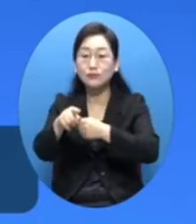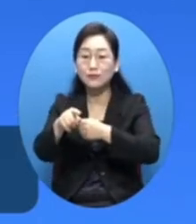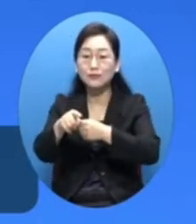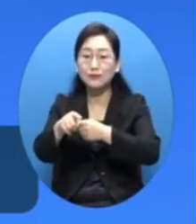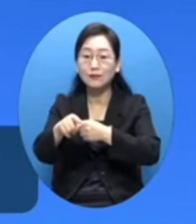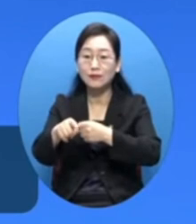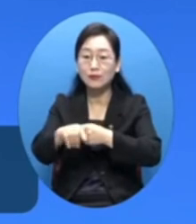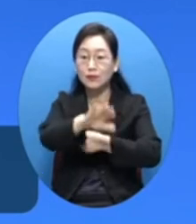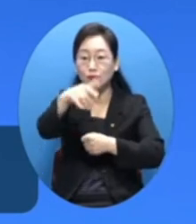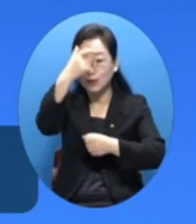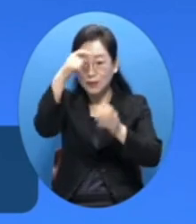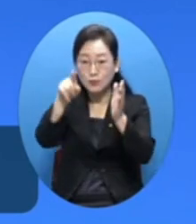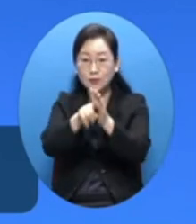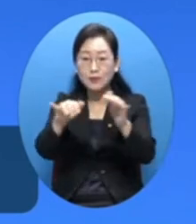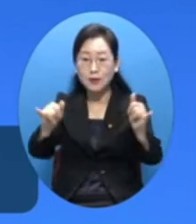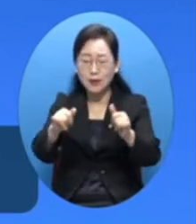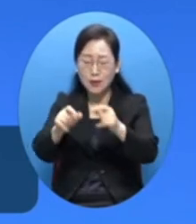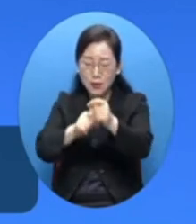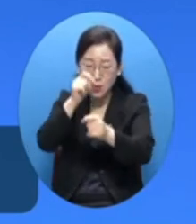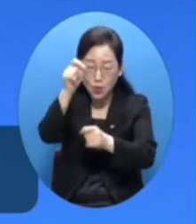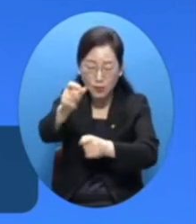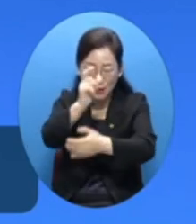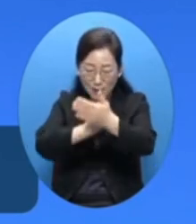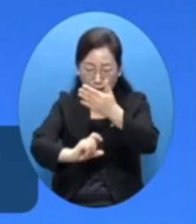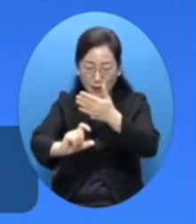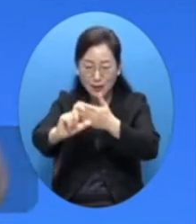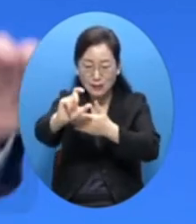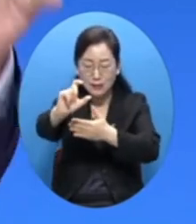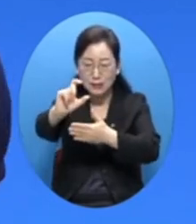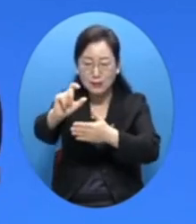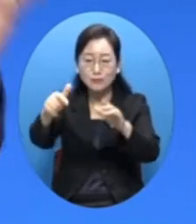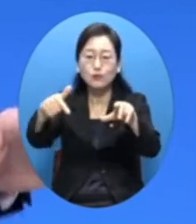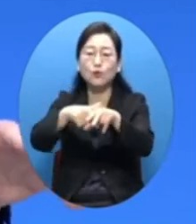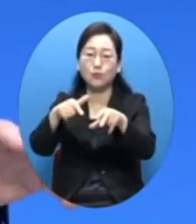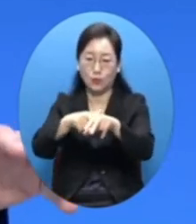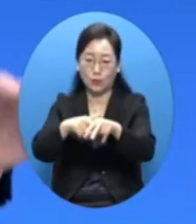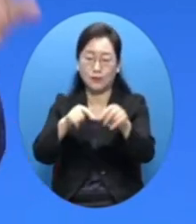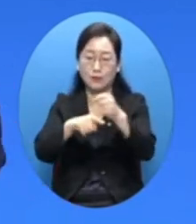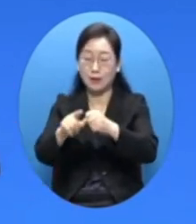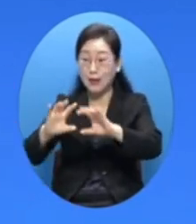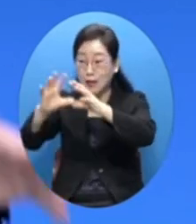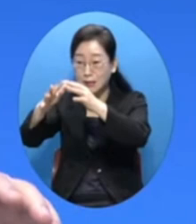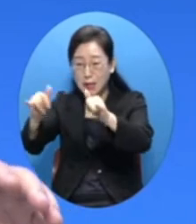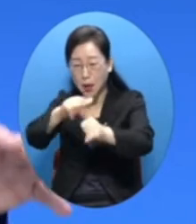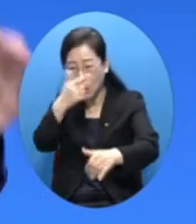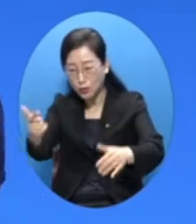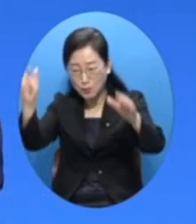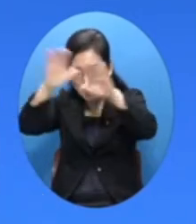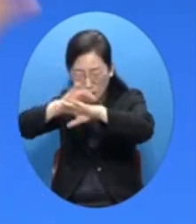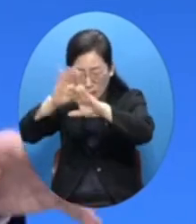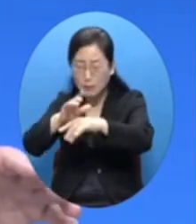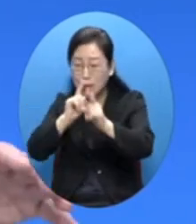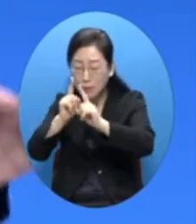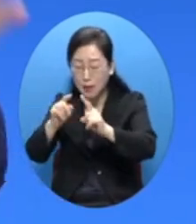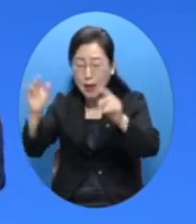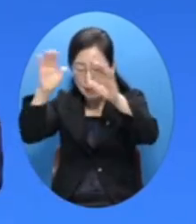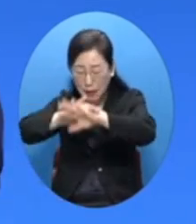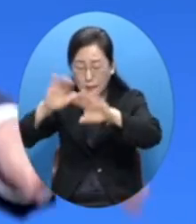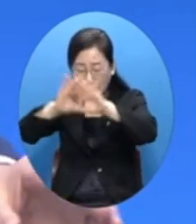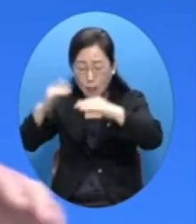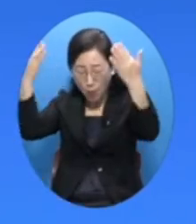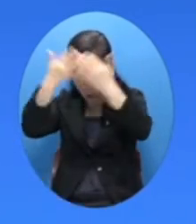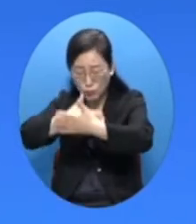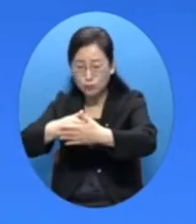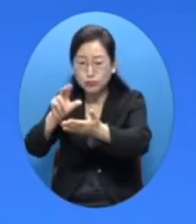우리 기독교는 영원한 아침의 종교라고 하는 것입니다. 세상 사람은 저녁을 말하지만은, 어둠을 말하지만은, 밤을 말하지만은,